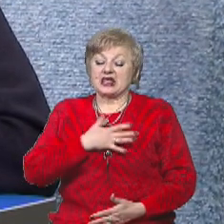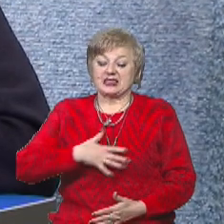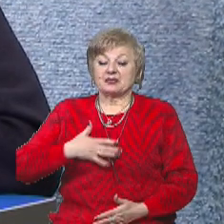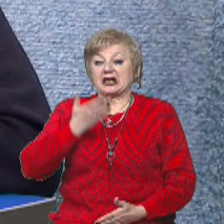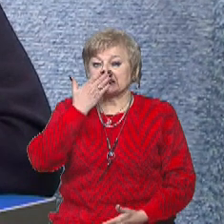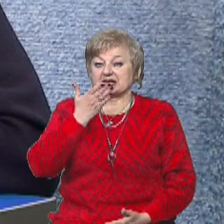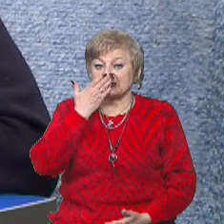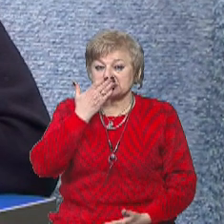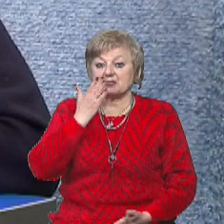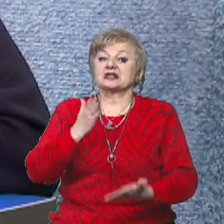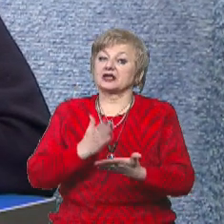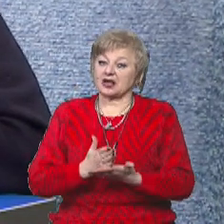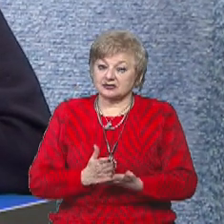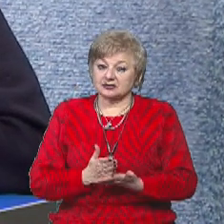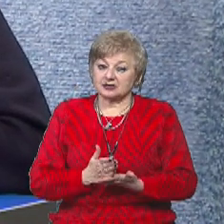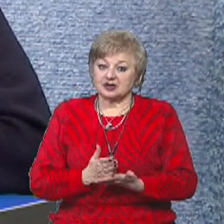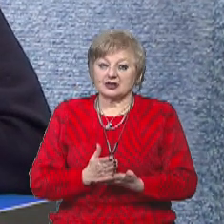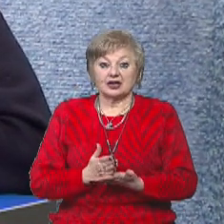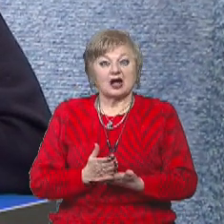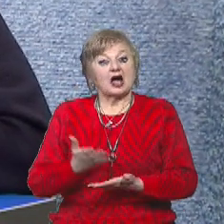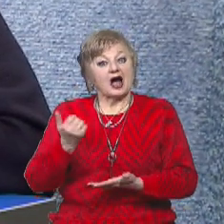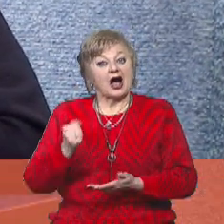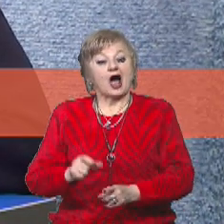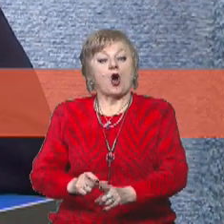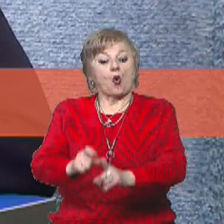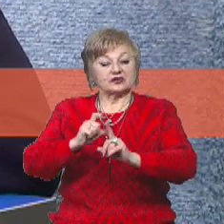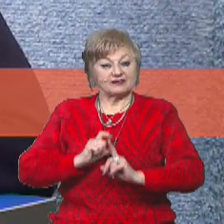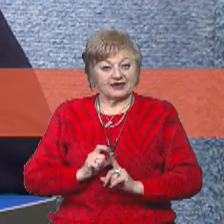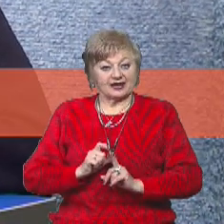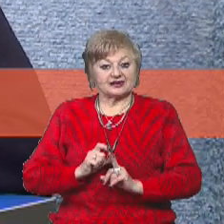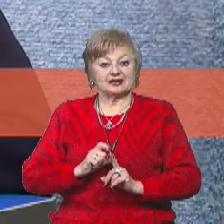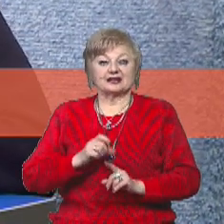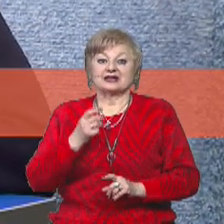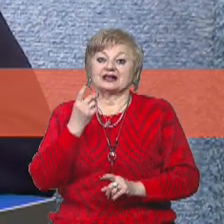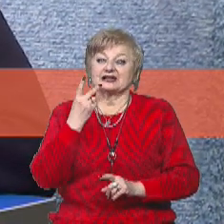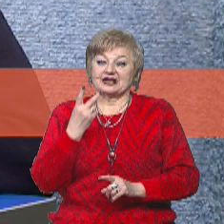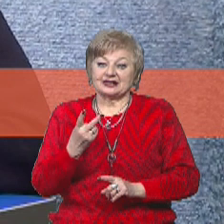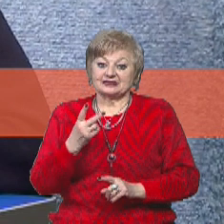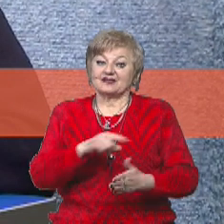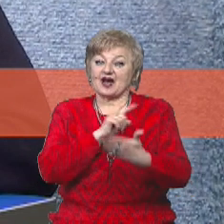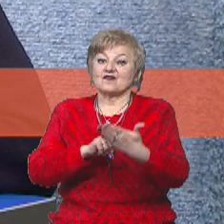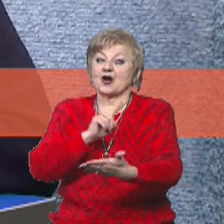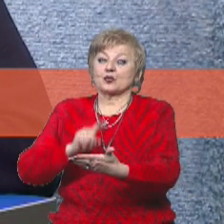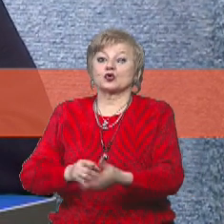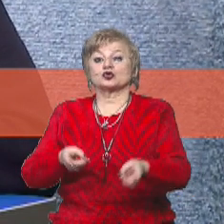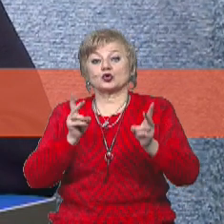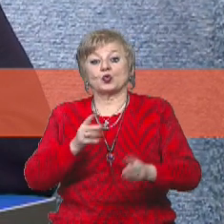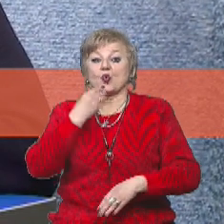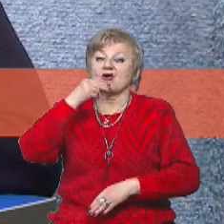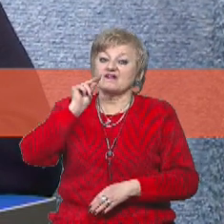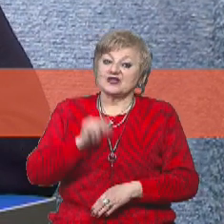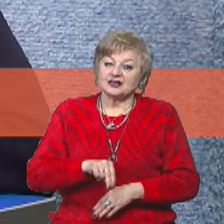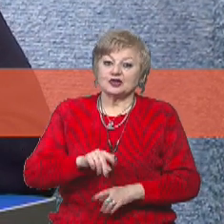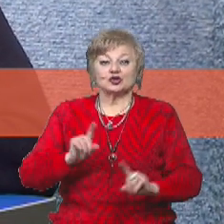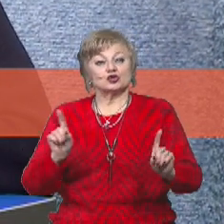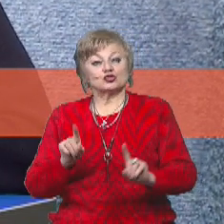Неприємний запах є. А відповіді на два класичні питання – хто винний і